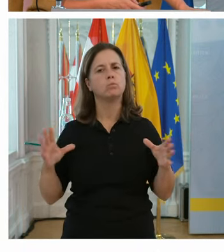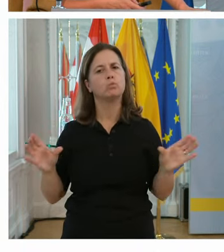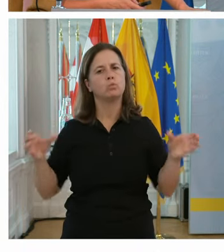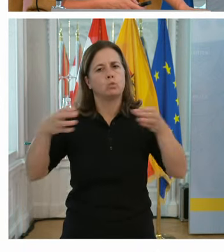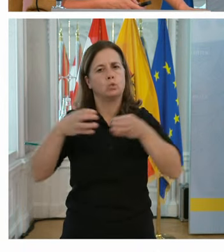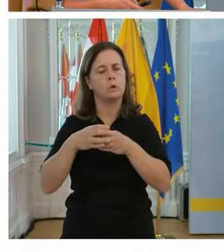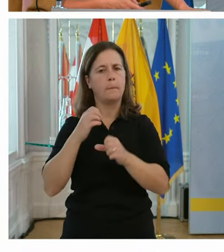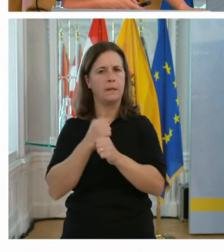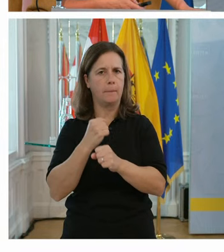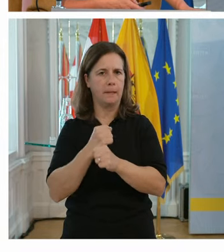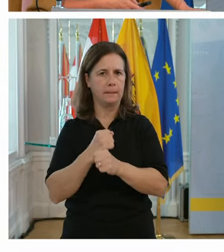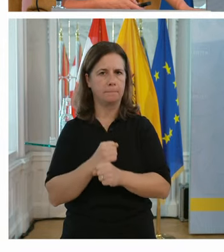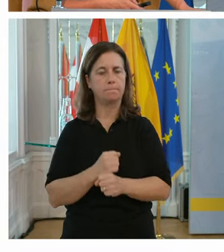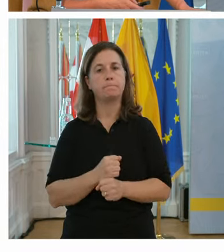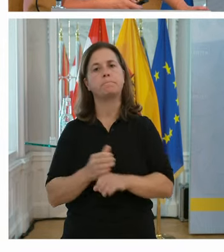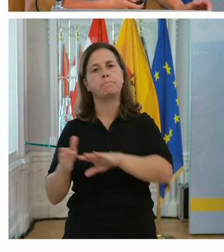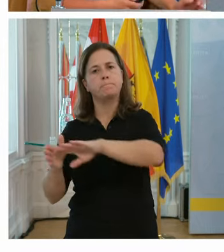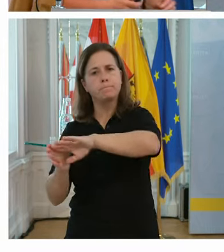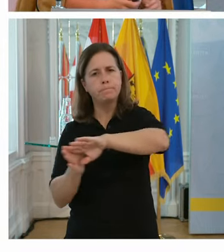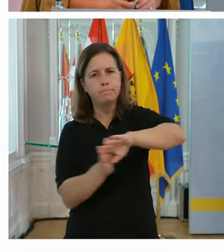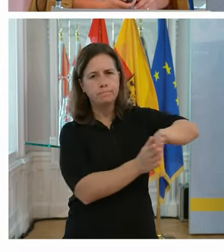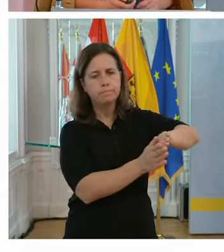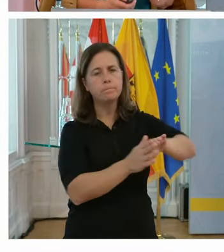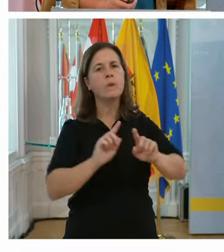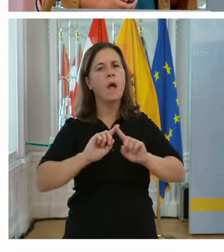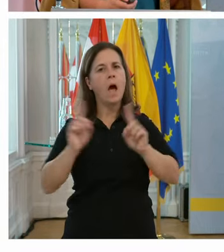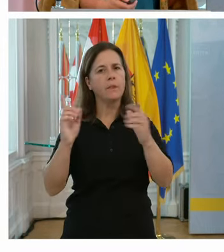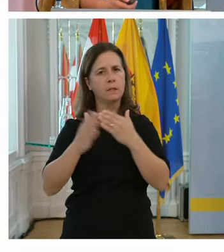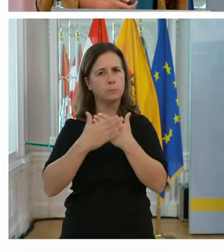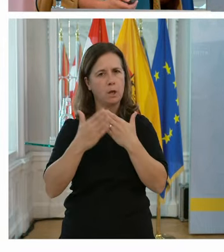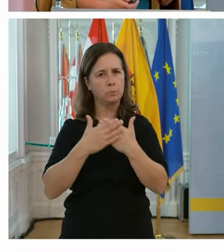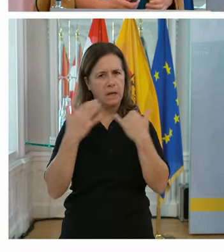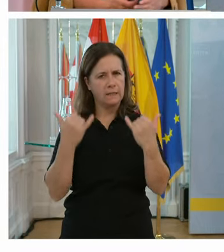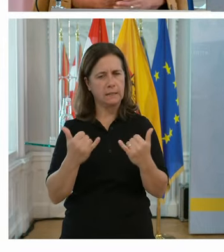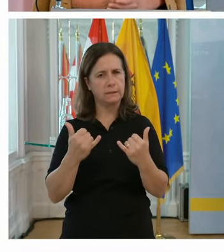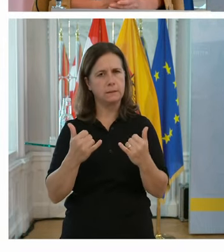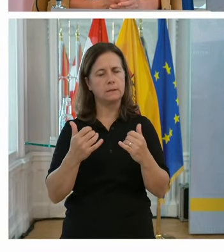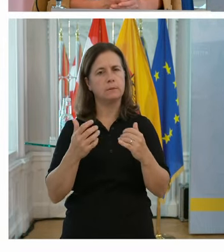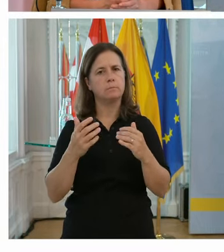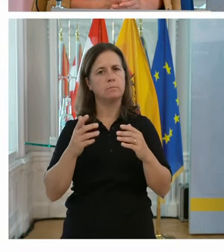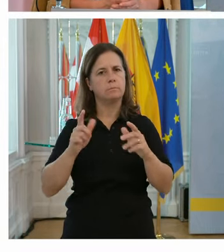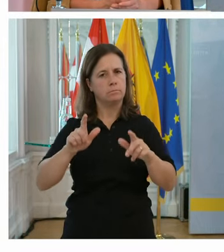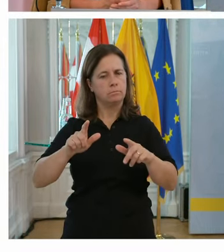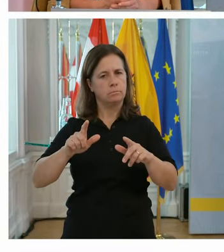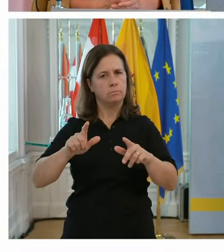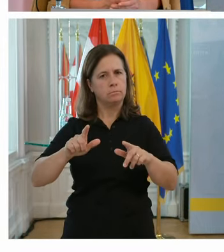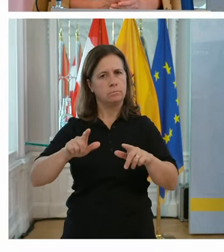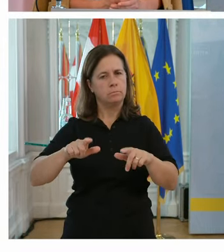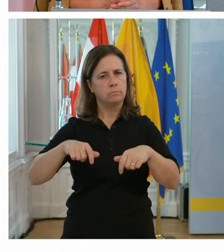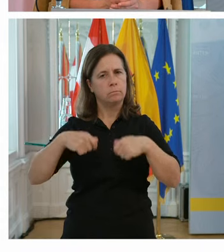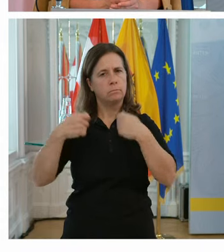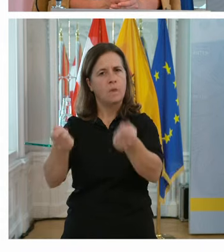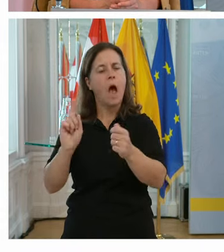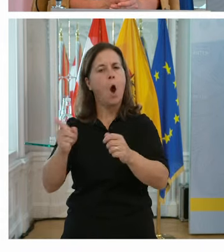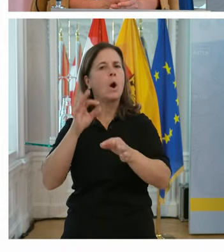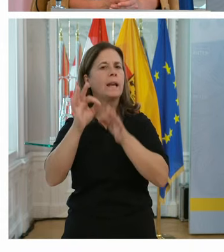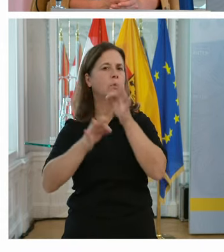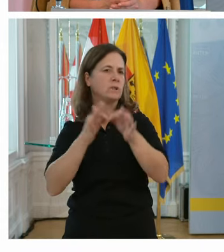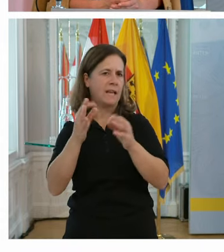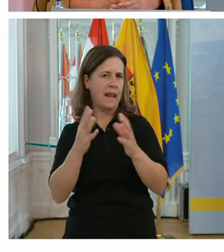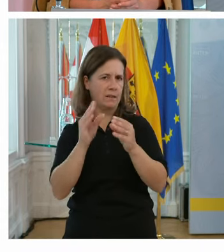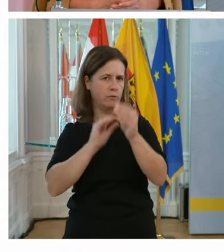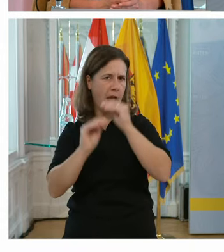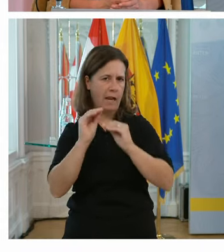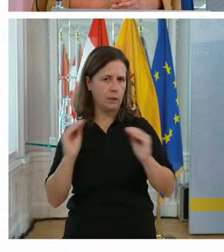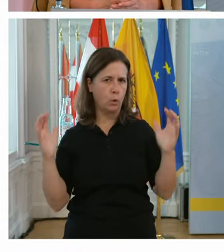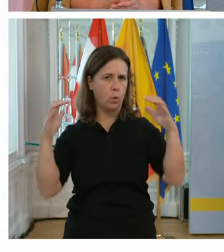zusammenzuarbeiten. Das andere Beispiel, das haben wir jetzt überführt, auch in die industriellen Vereinigung